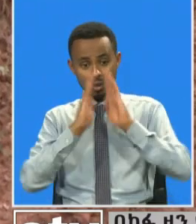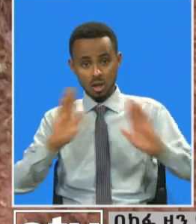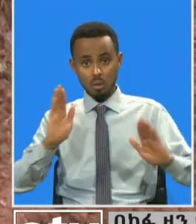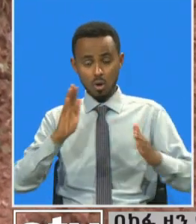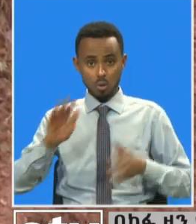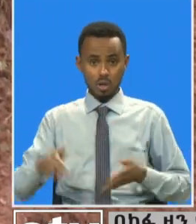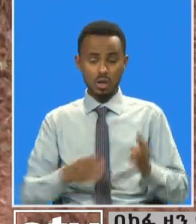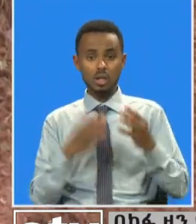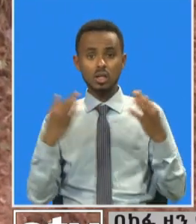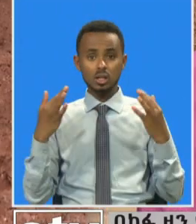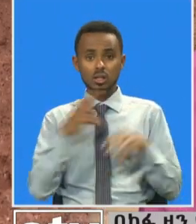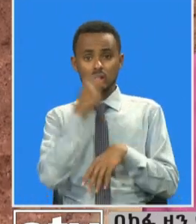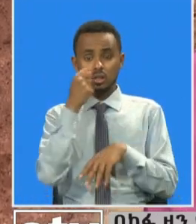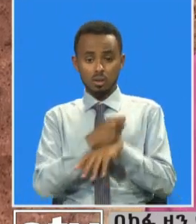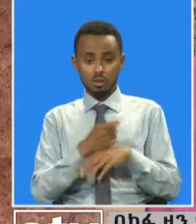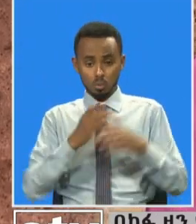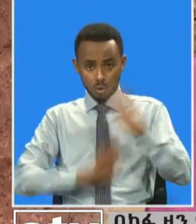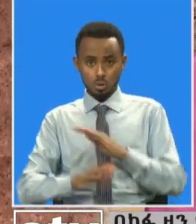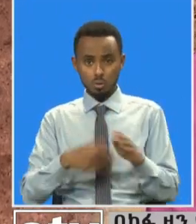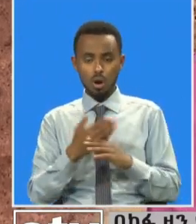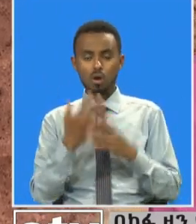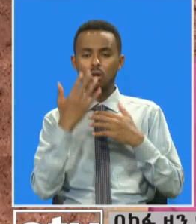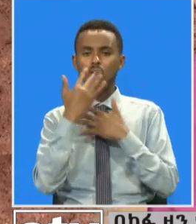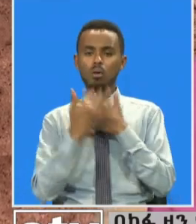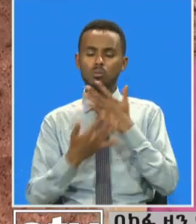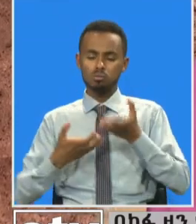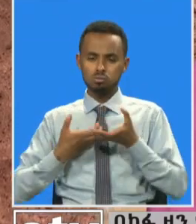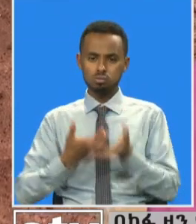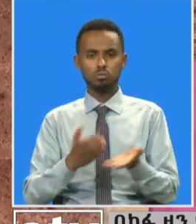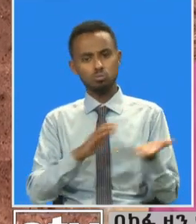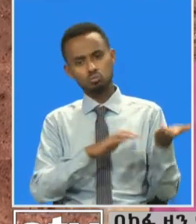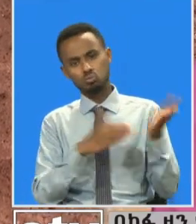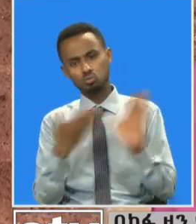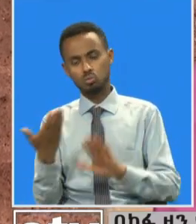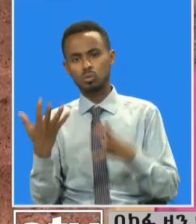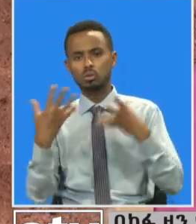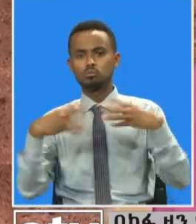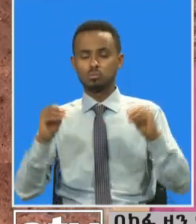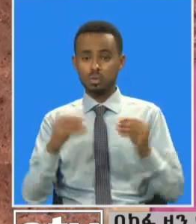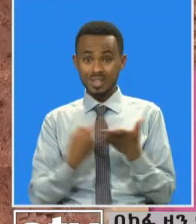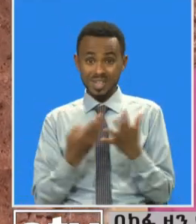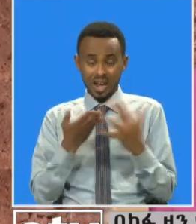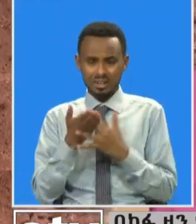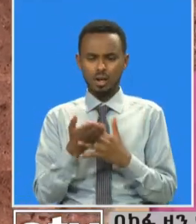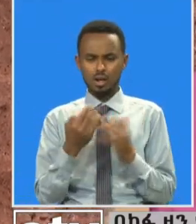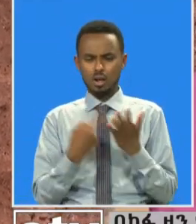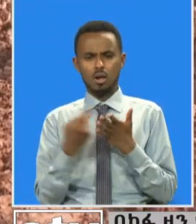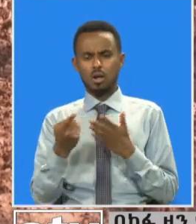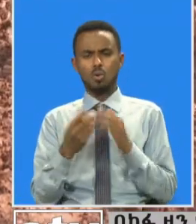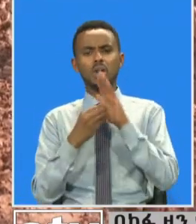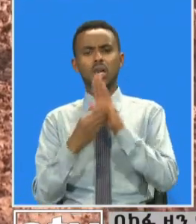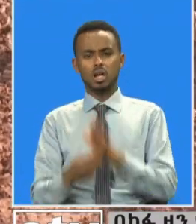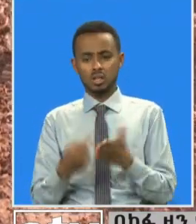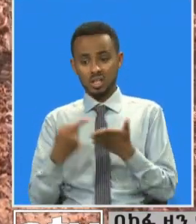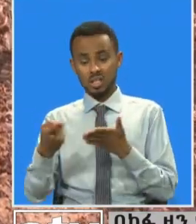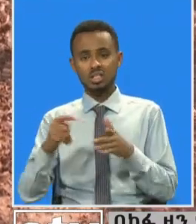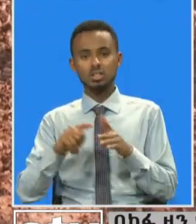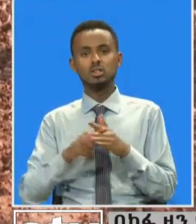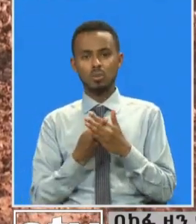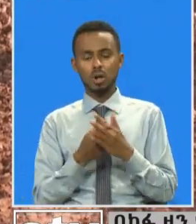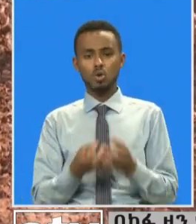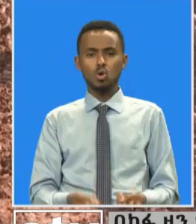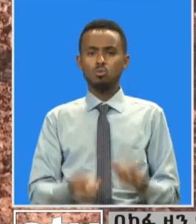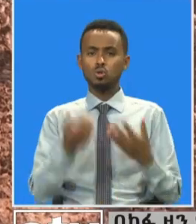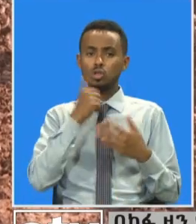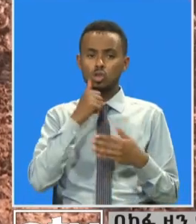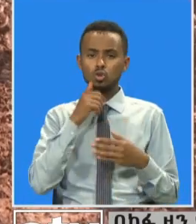ከወለደች በኋላ ሆስፒታል መድረስ ስትችል ደም በመፍሰስ ሙታ አጥተናታል። ከዚህ አንጻር ይሄ ነው በደላችን፣ ከዚህ ይጀምራል። ብዙ